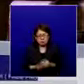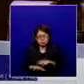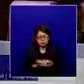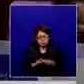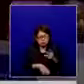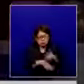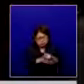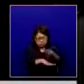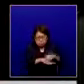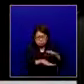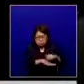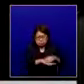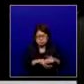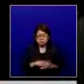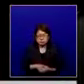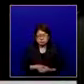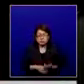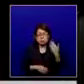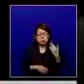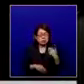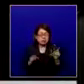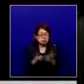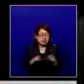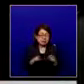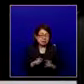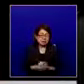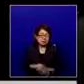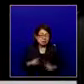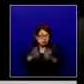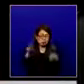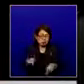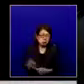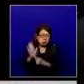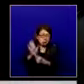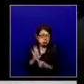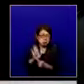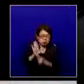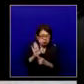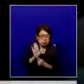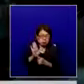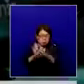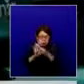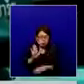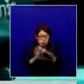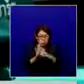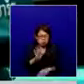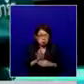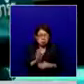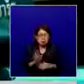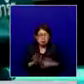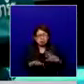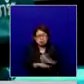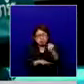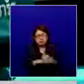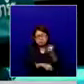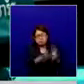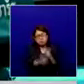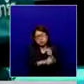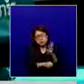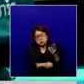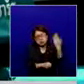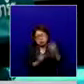านช่วยควบคุมด้วยแล้วคราวที่แล้วก็เอาแผ่นออกมาพูดถึงเรื่องสืบเผด็จการ6ปีอะไรต่าง